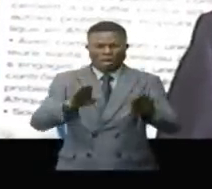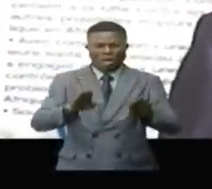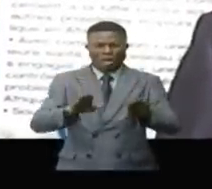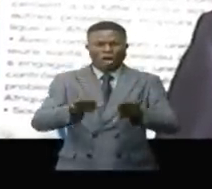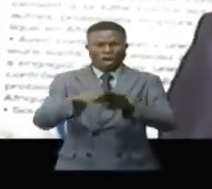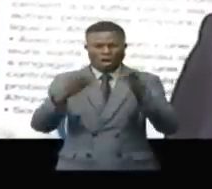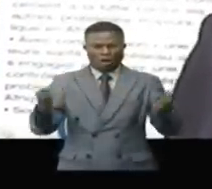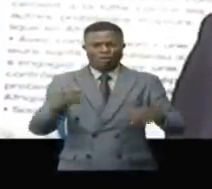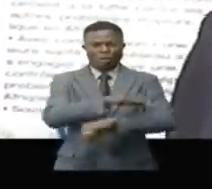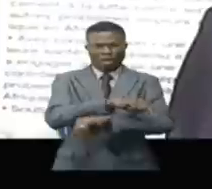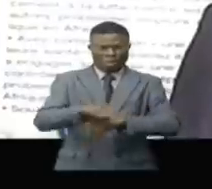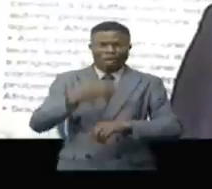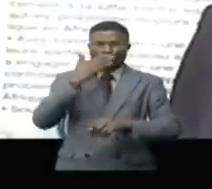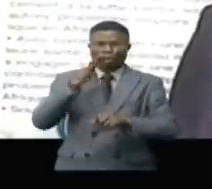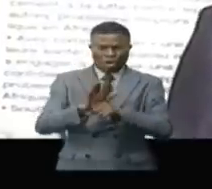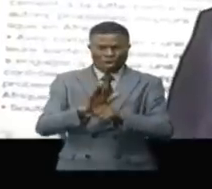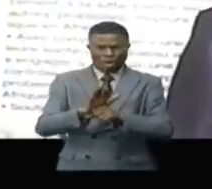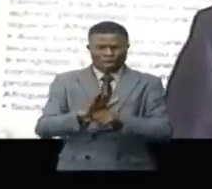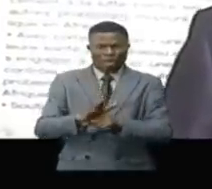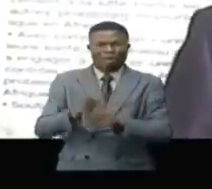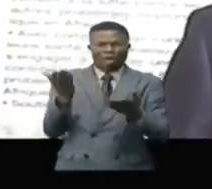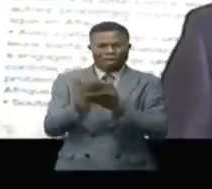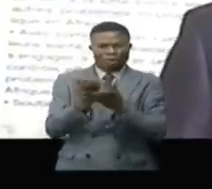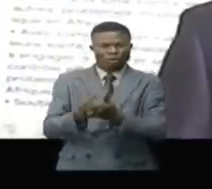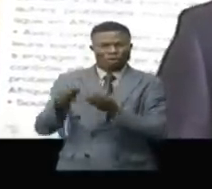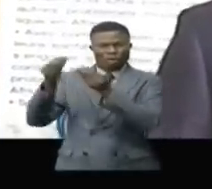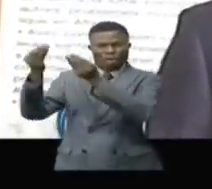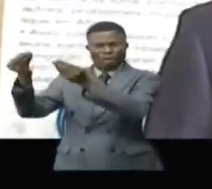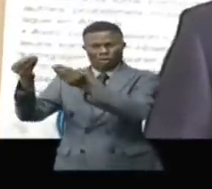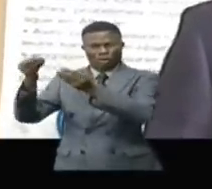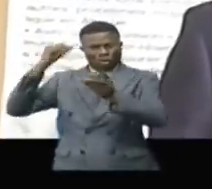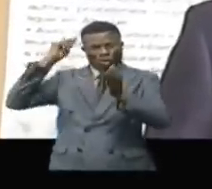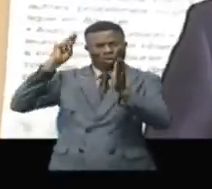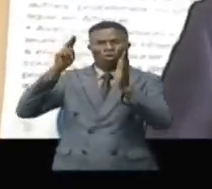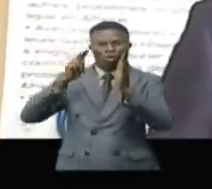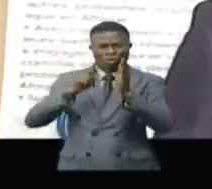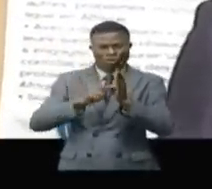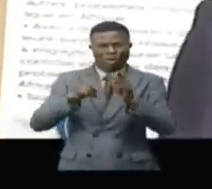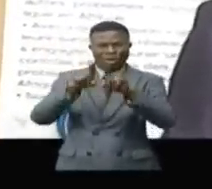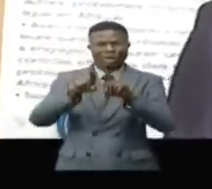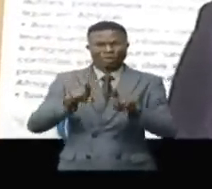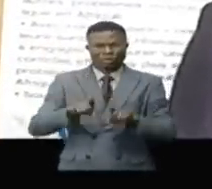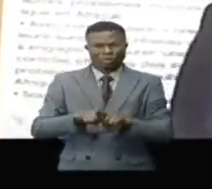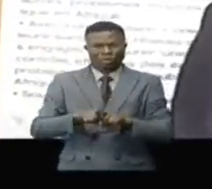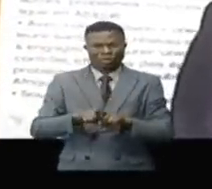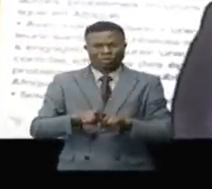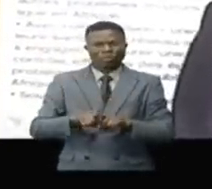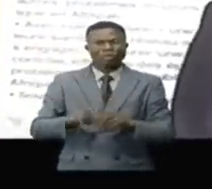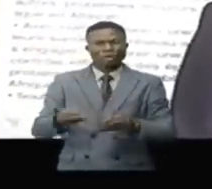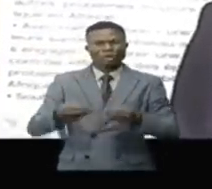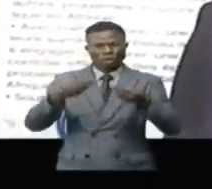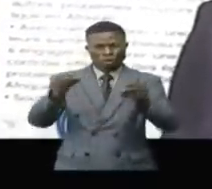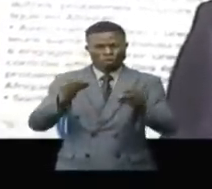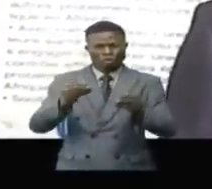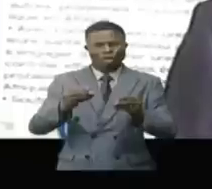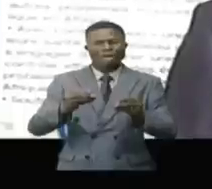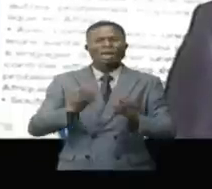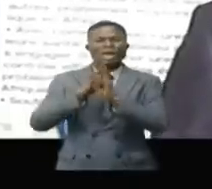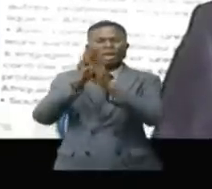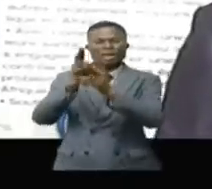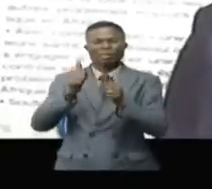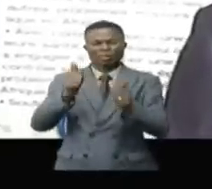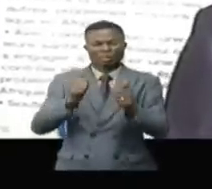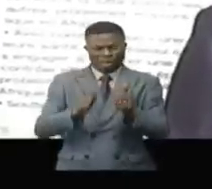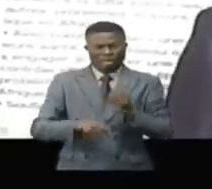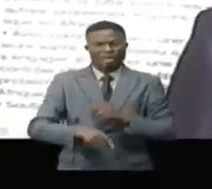promis de faire ce plaidoyer au niveau du gouvernement et pouvoir donner une réponse positive dans les